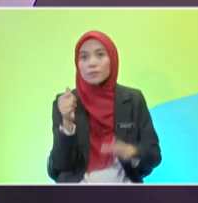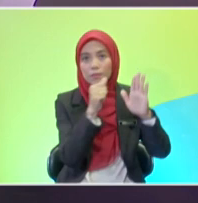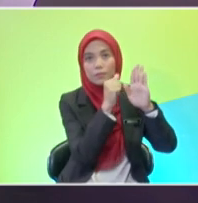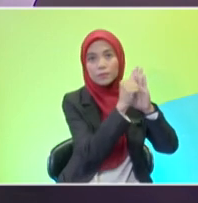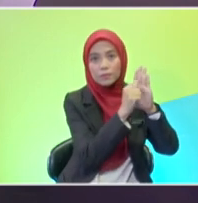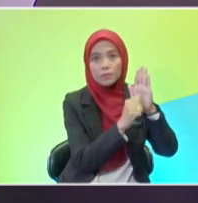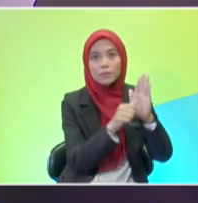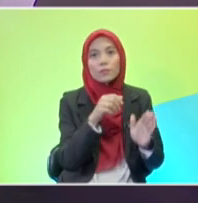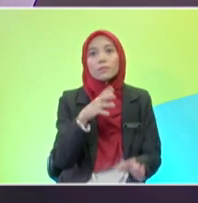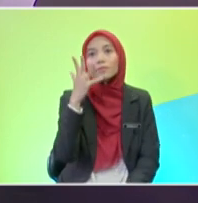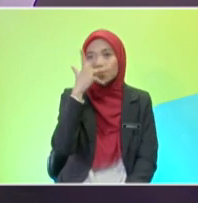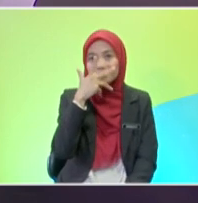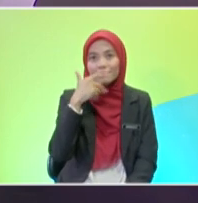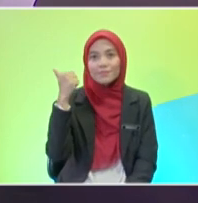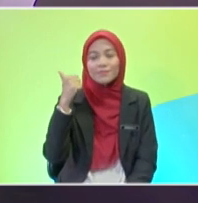cantik